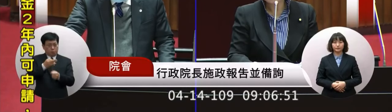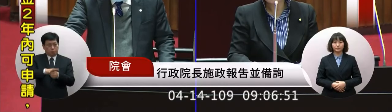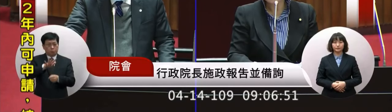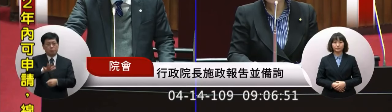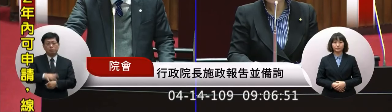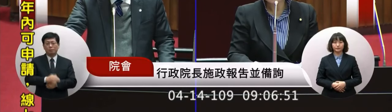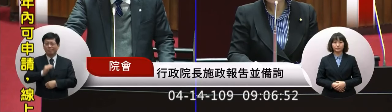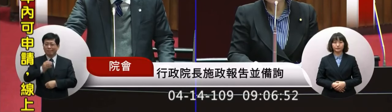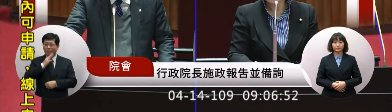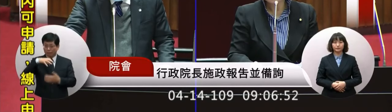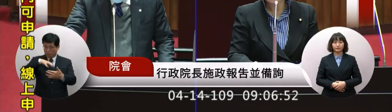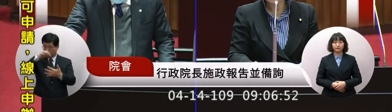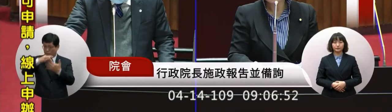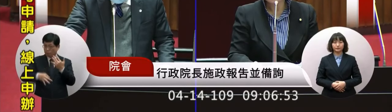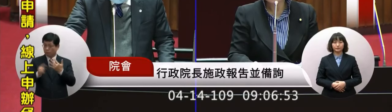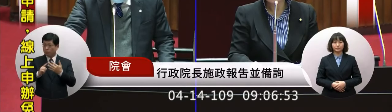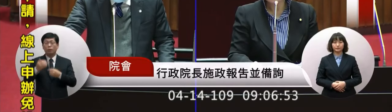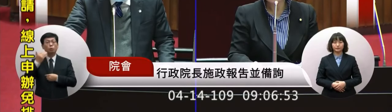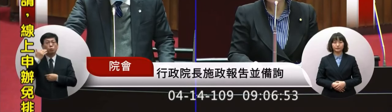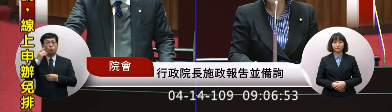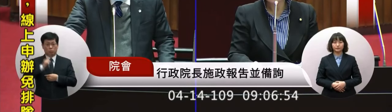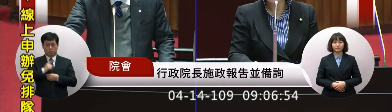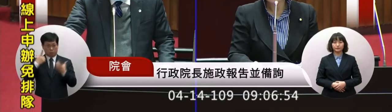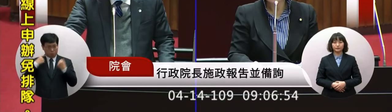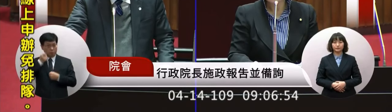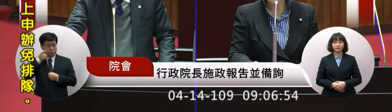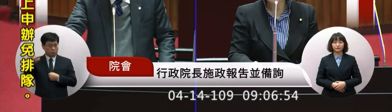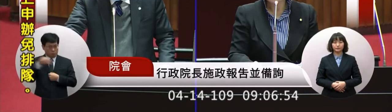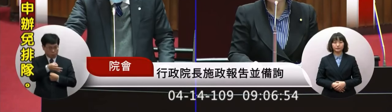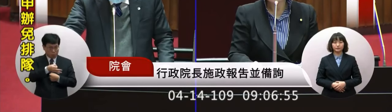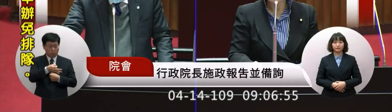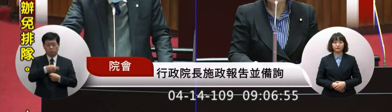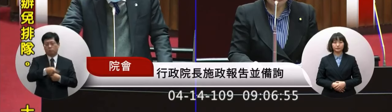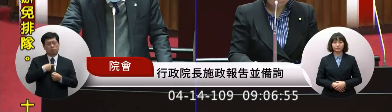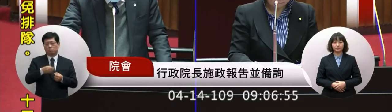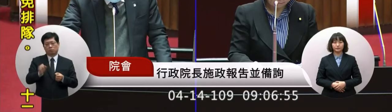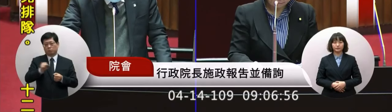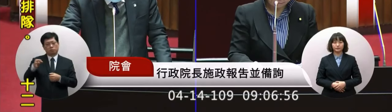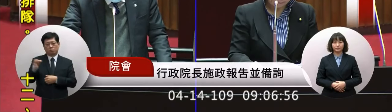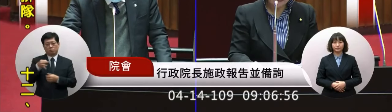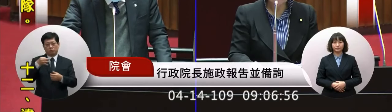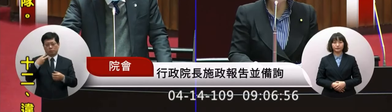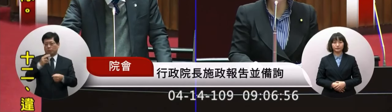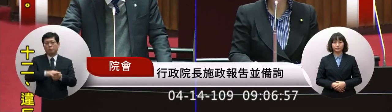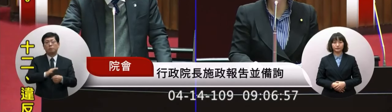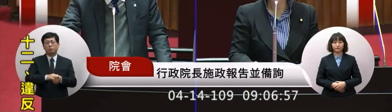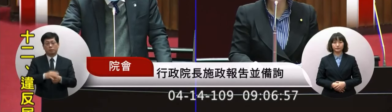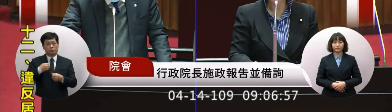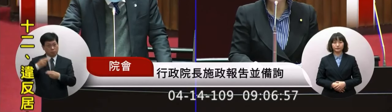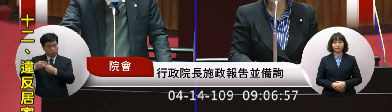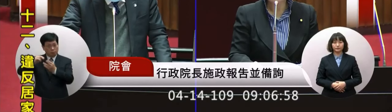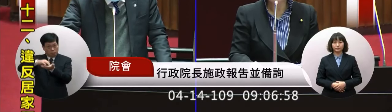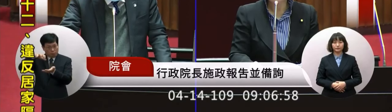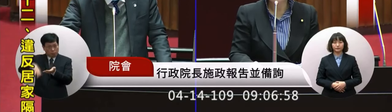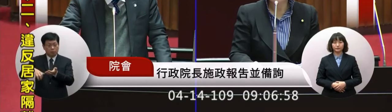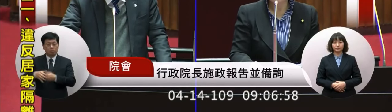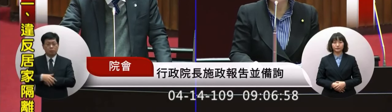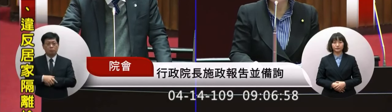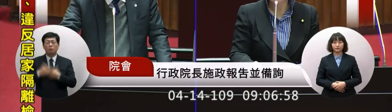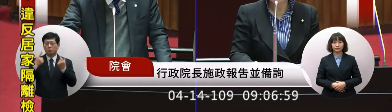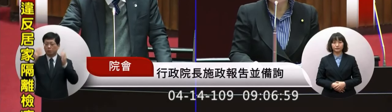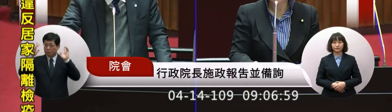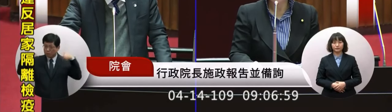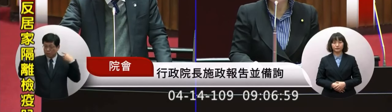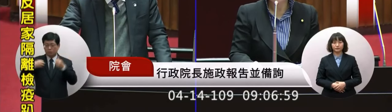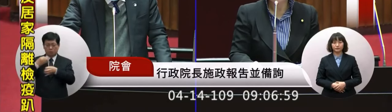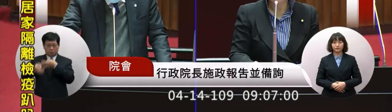分，但是其中有一个条款是说，如果有领有薪资这个除外。那我相信所有的医院呢，大部分都是所谓正